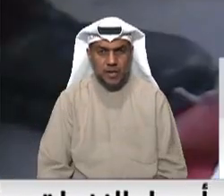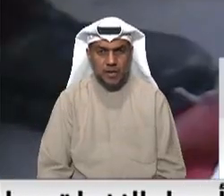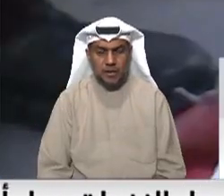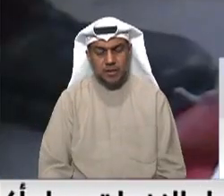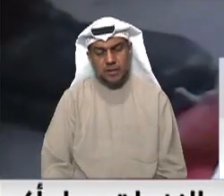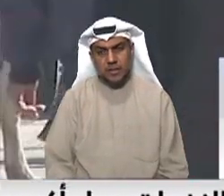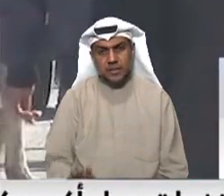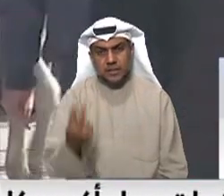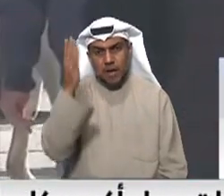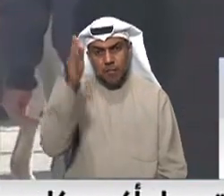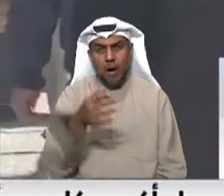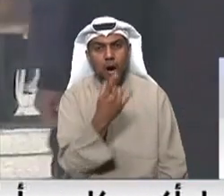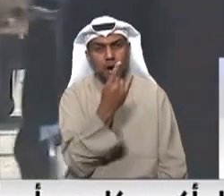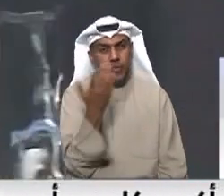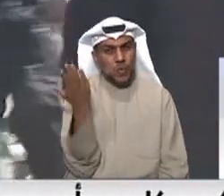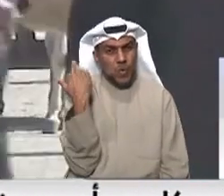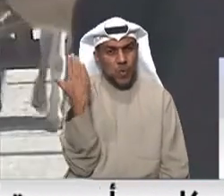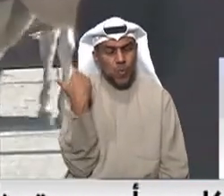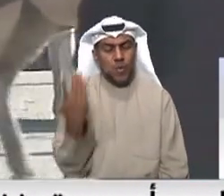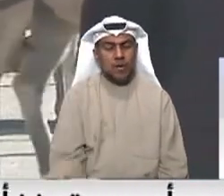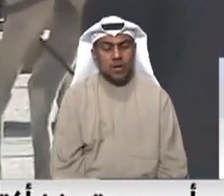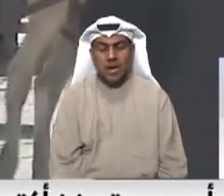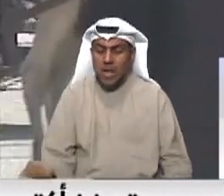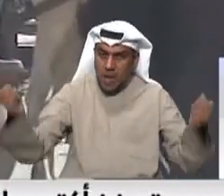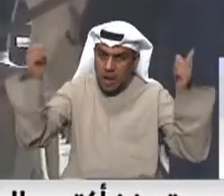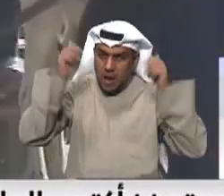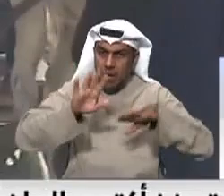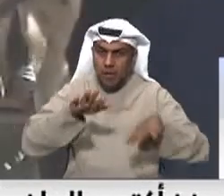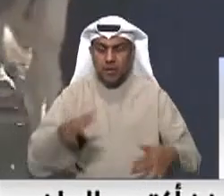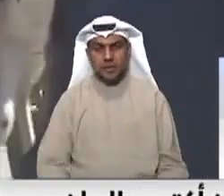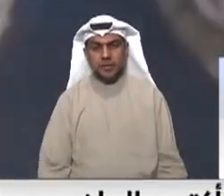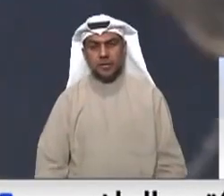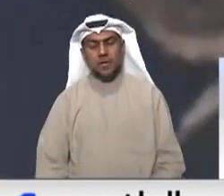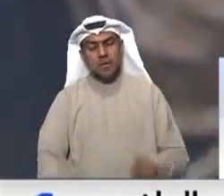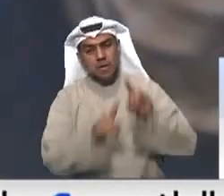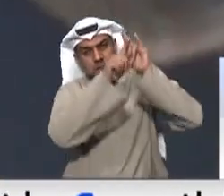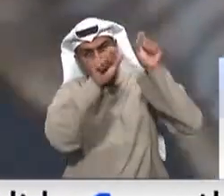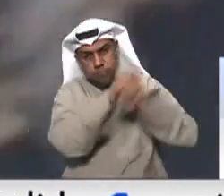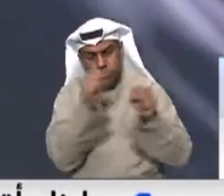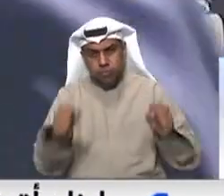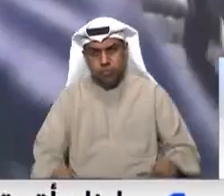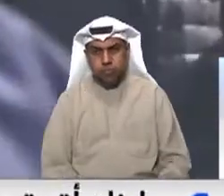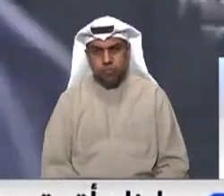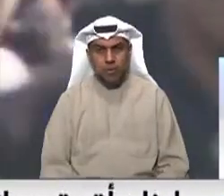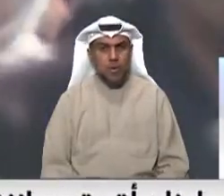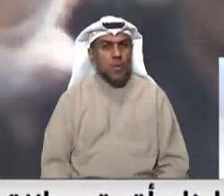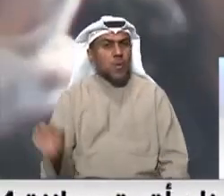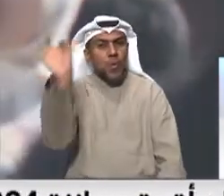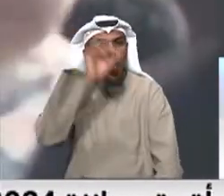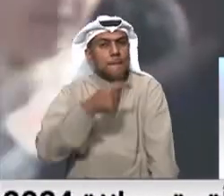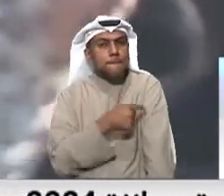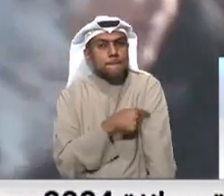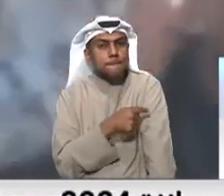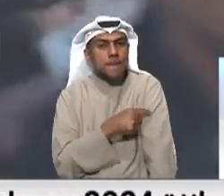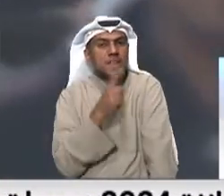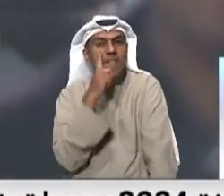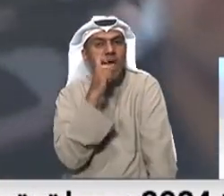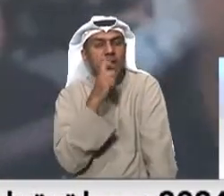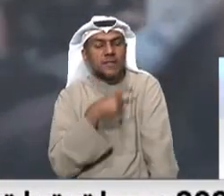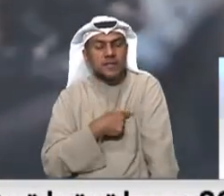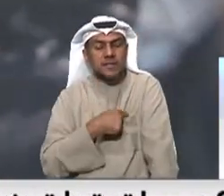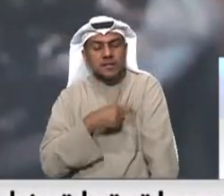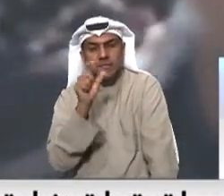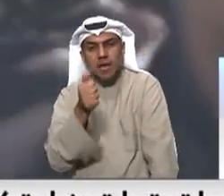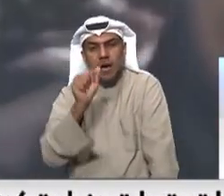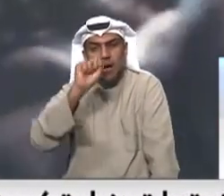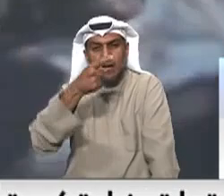اكتوبر الماضي كما تجدد القصف الاسرائيلي في محيط مستشفى ناصر بخان يونس والذي تحاصره قوات